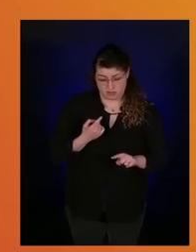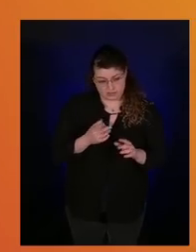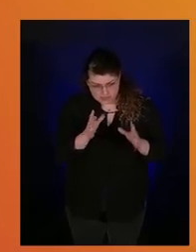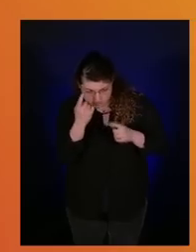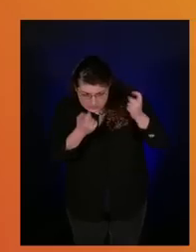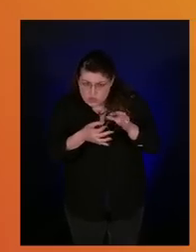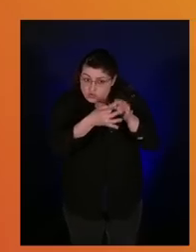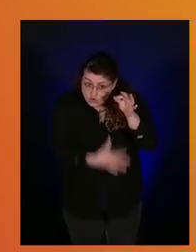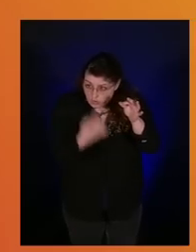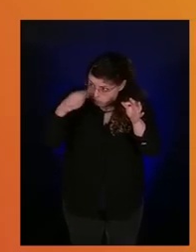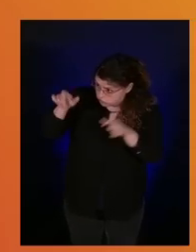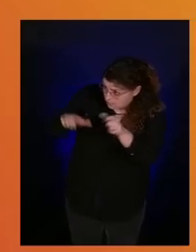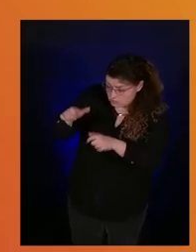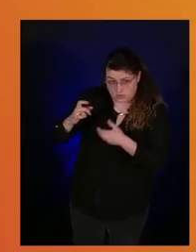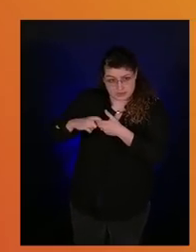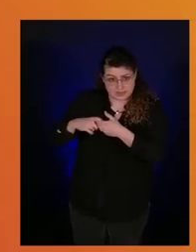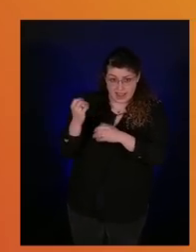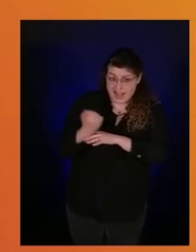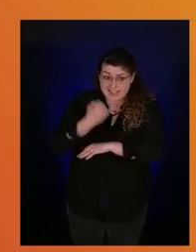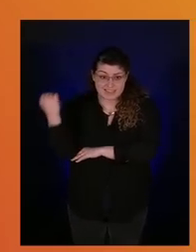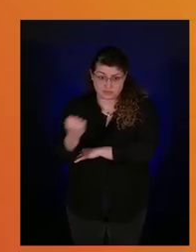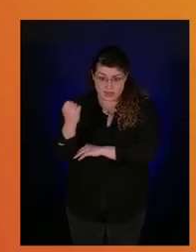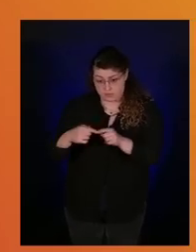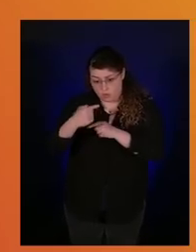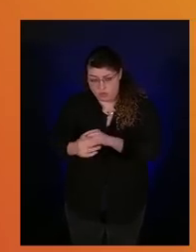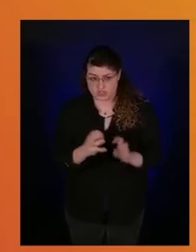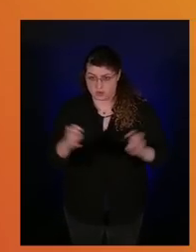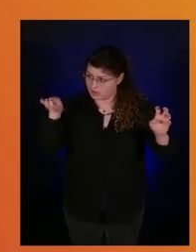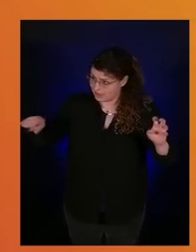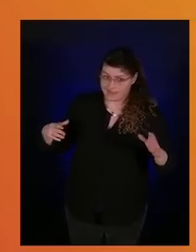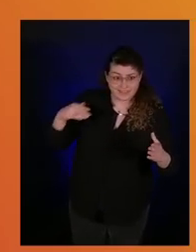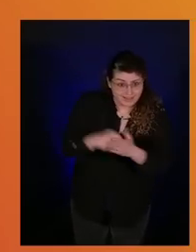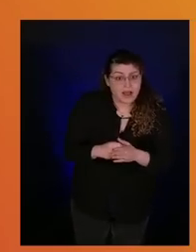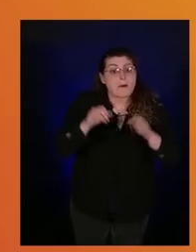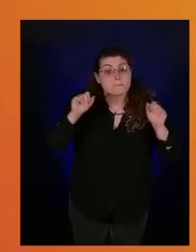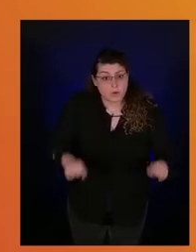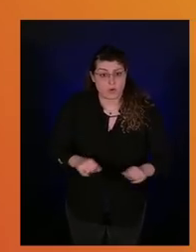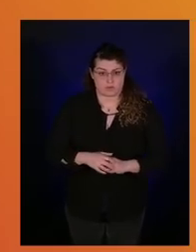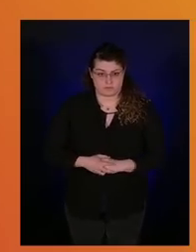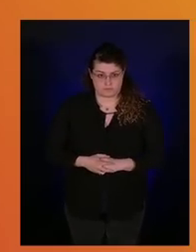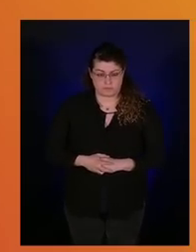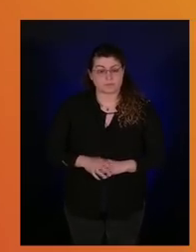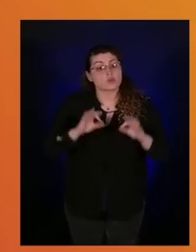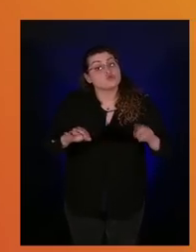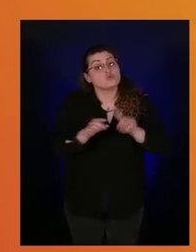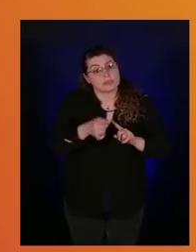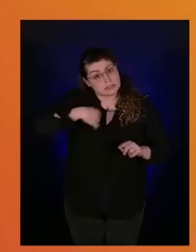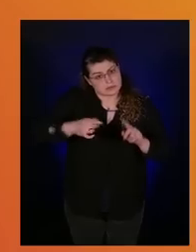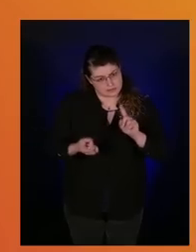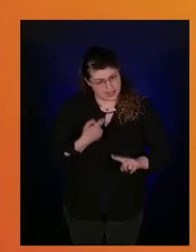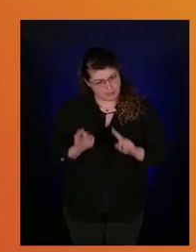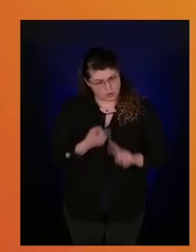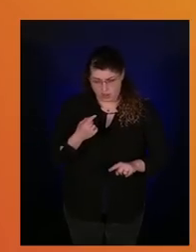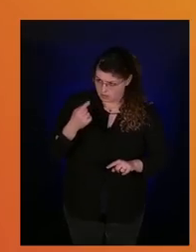les syndiqués isolés soient représentés lors du prochain congrès confédéral. Enfin, il est tout aussi important de donner